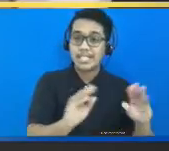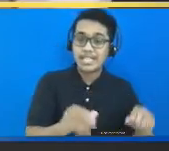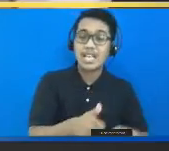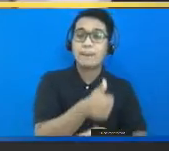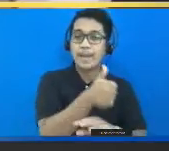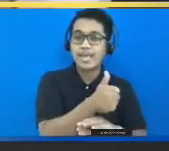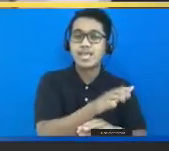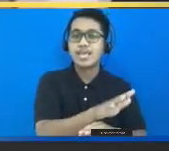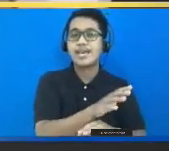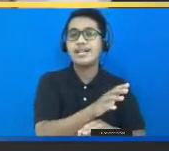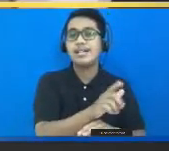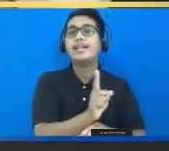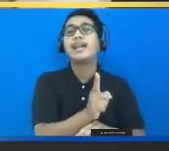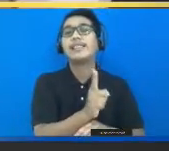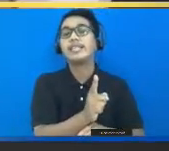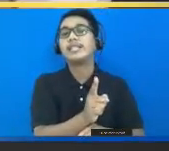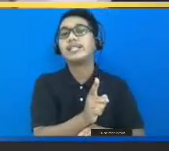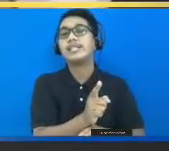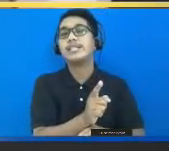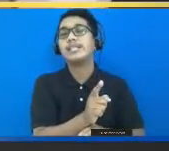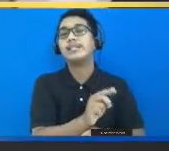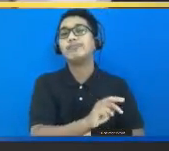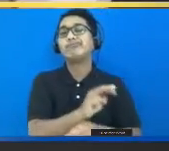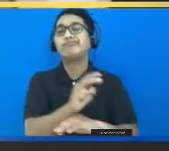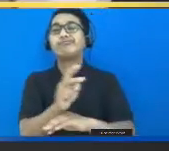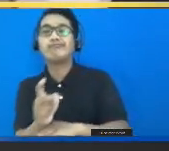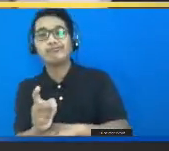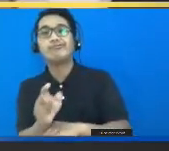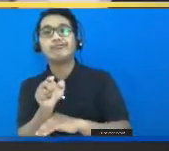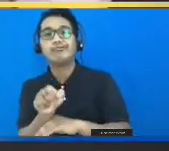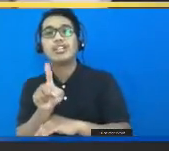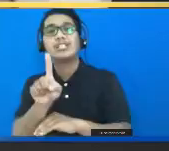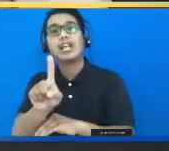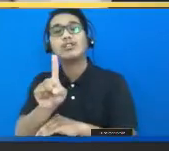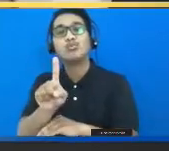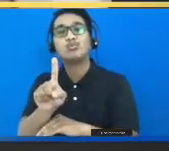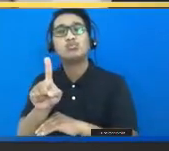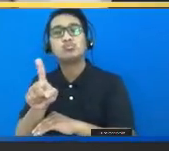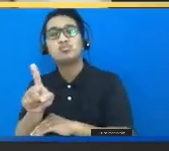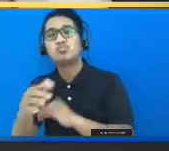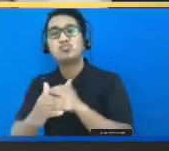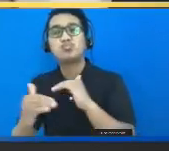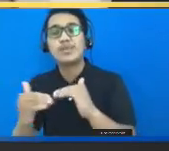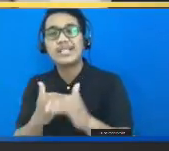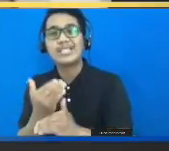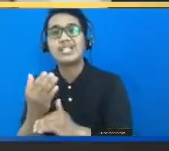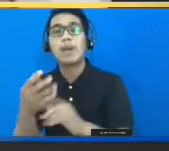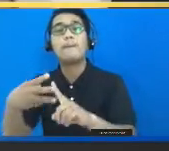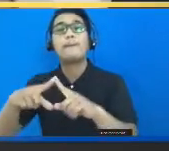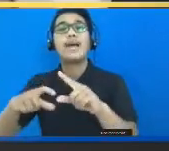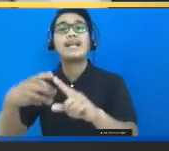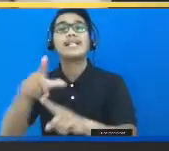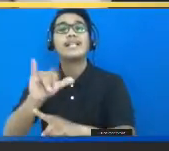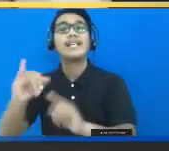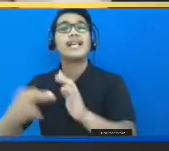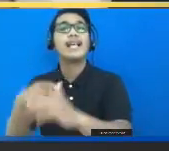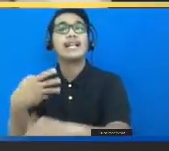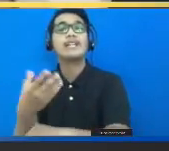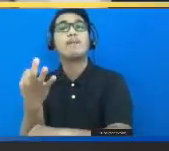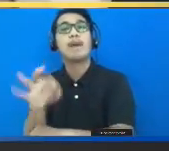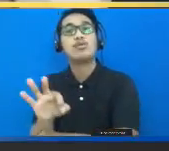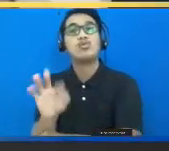itu tentu akan menjadi apa namanya tuh bestline baru di dalam melakukan pelaksanaan APBN Tahun